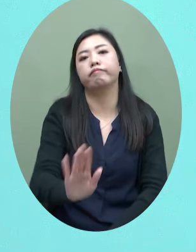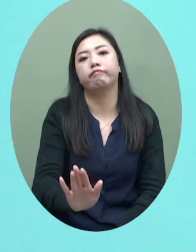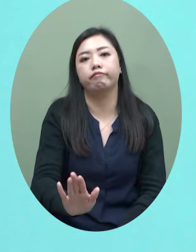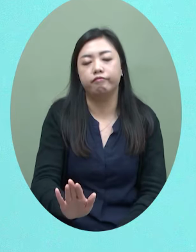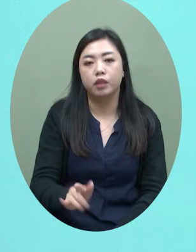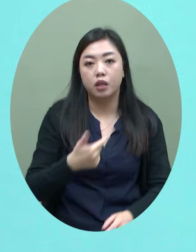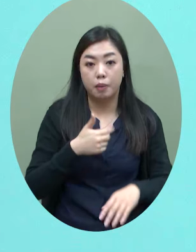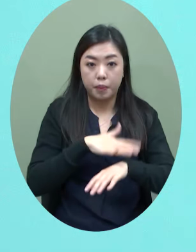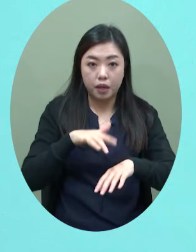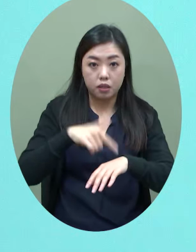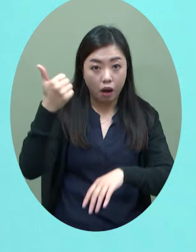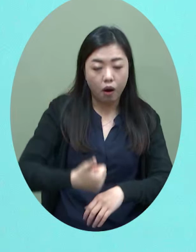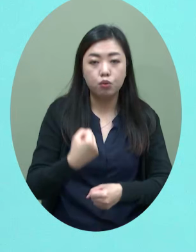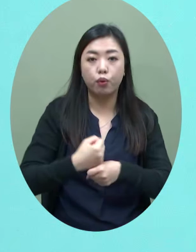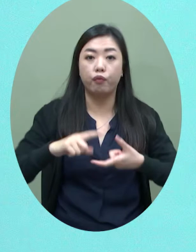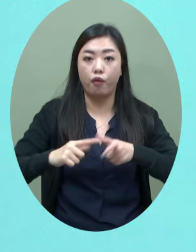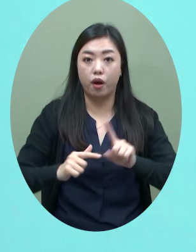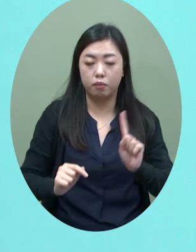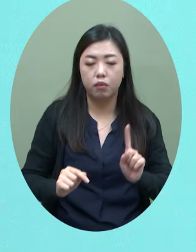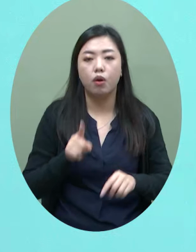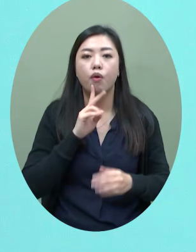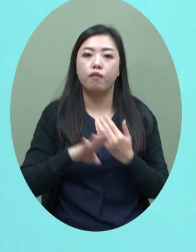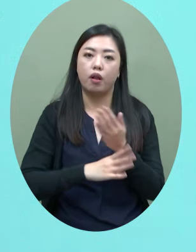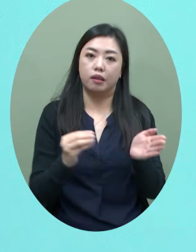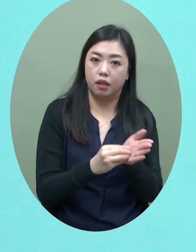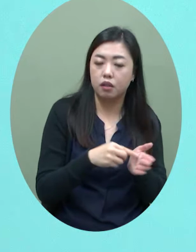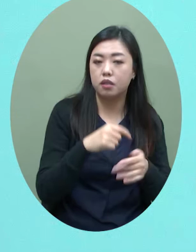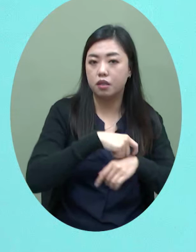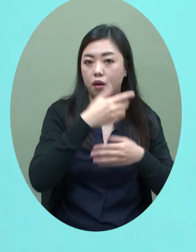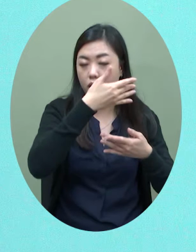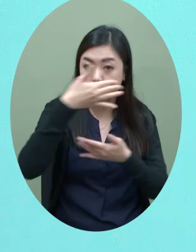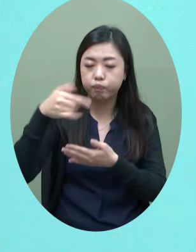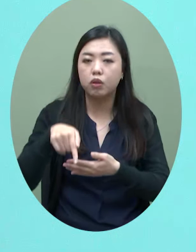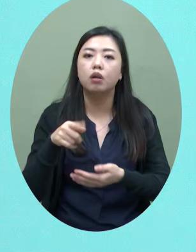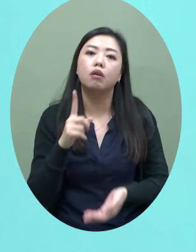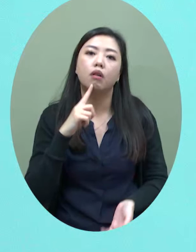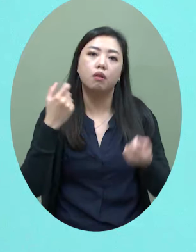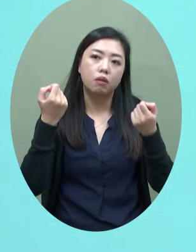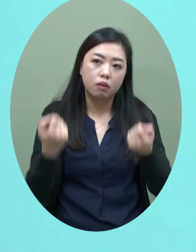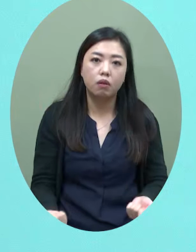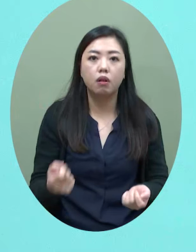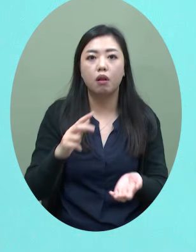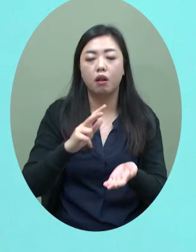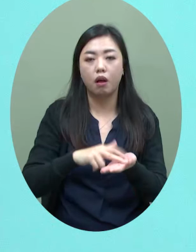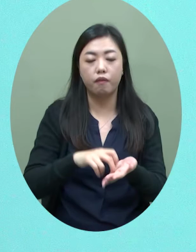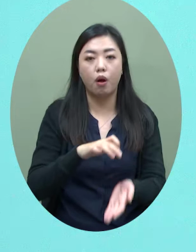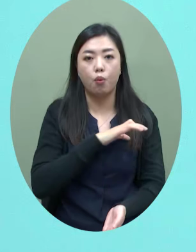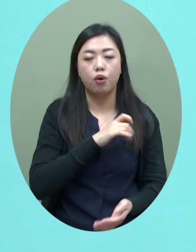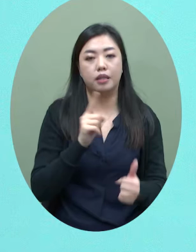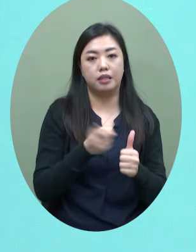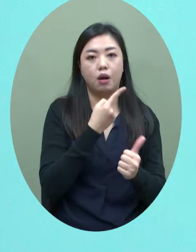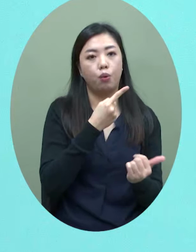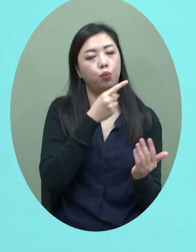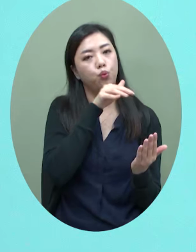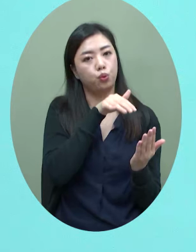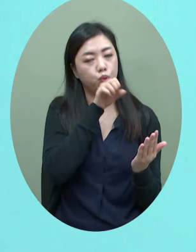哋平常嘅做法咧，我哋講嗰個立法嘅時間表咧，一般都只係講喺立法會首讀。同埋